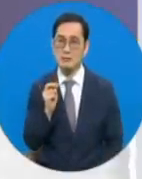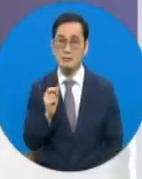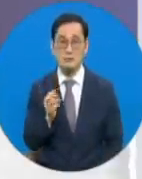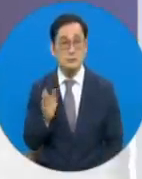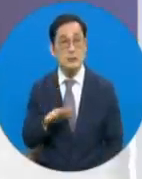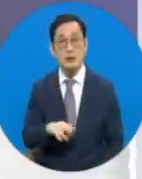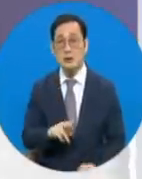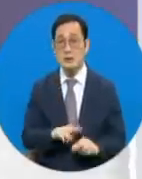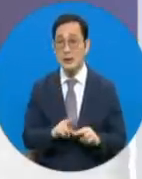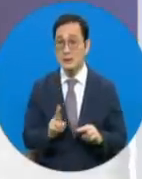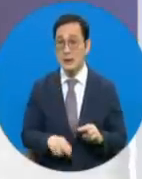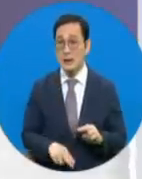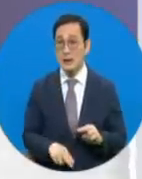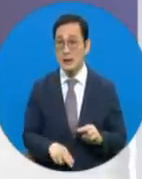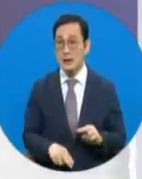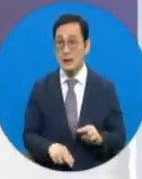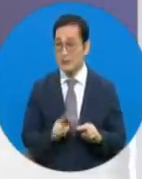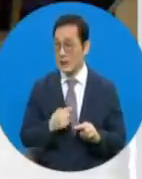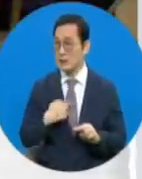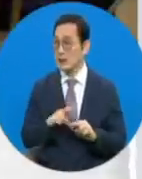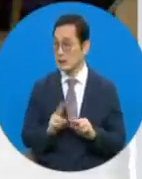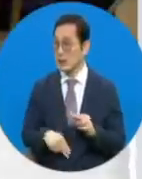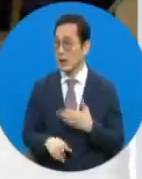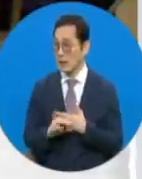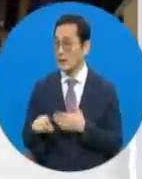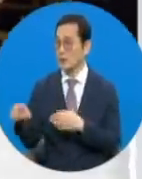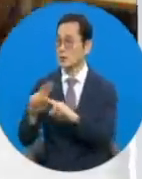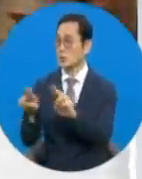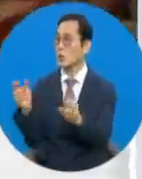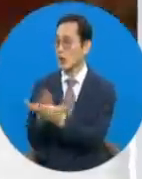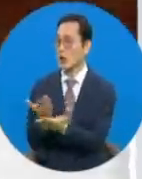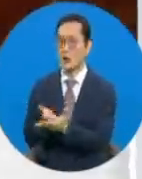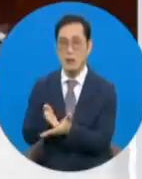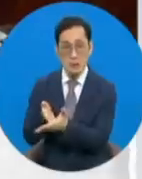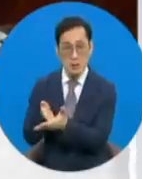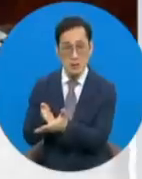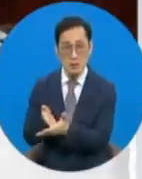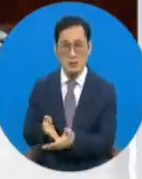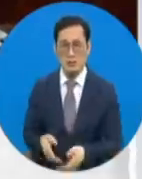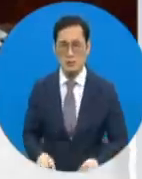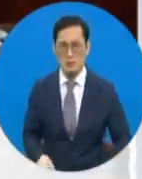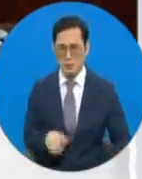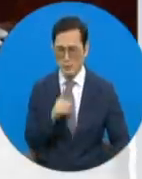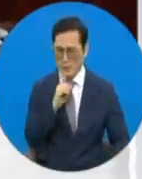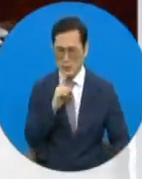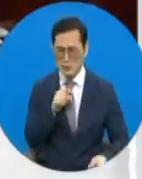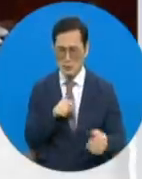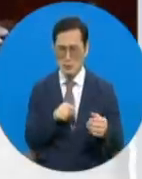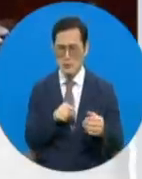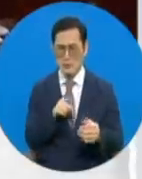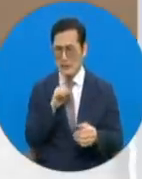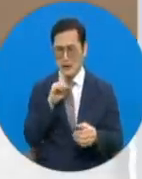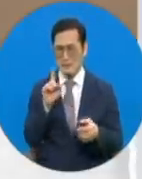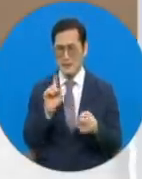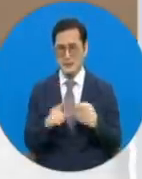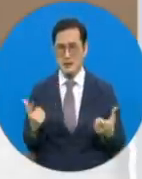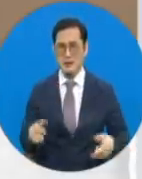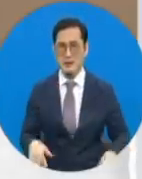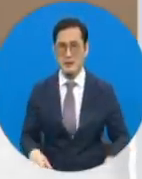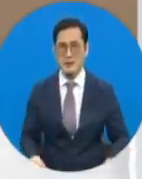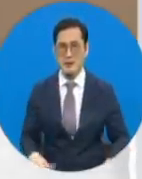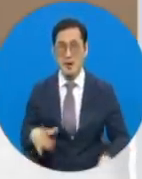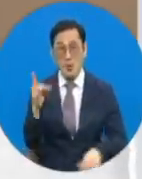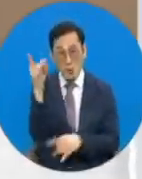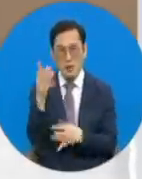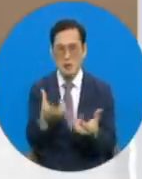사퇴했는데 분리징수안이 없던 걸로 해요. 그게 말이 되겠어요? 이 분리징수안이 그게 하루 이틀의 문제가 아니고요. 오래전부터